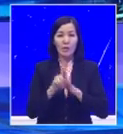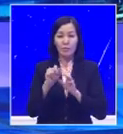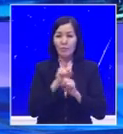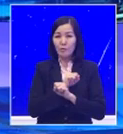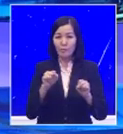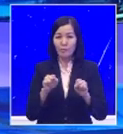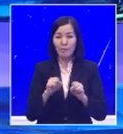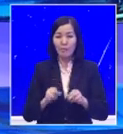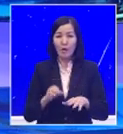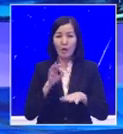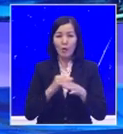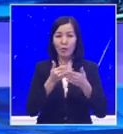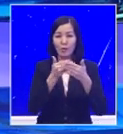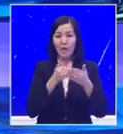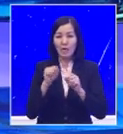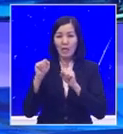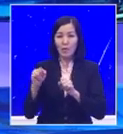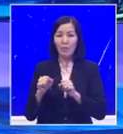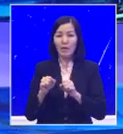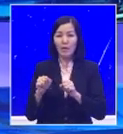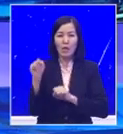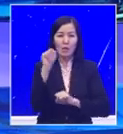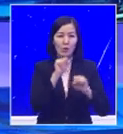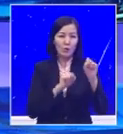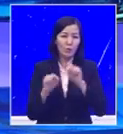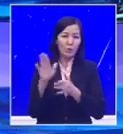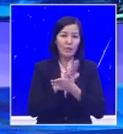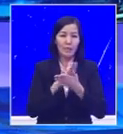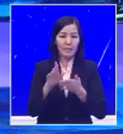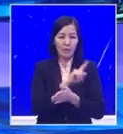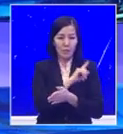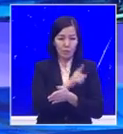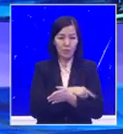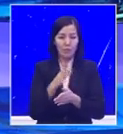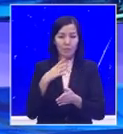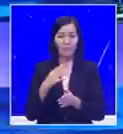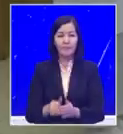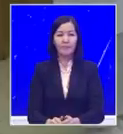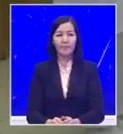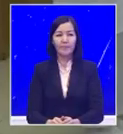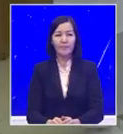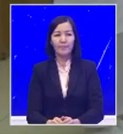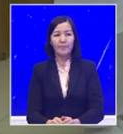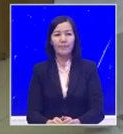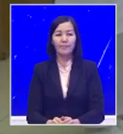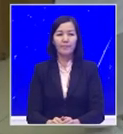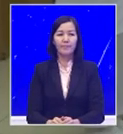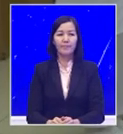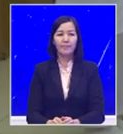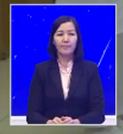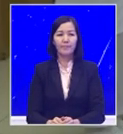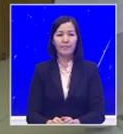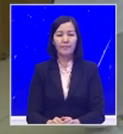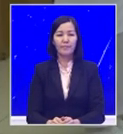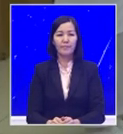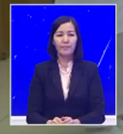бермеу, қатердің алдын алу мақсатында дезинфекция жұмыстары күшейтілген режимде. Біз сіз үшін жұмыстар